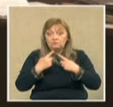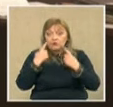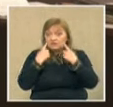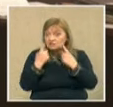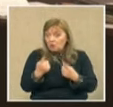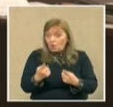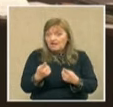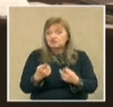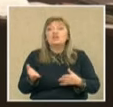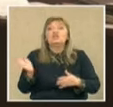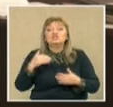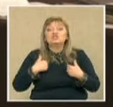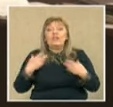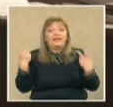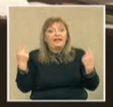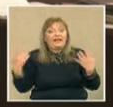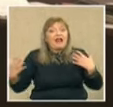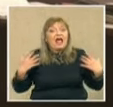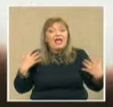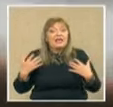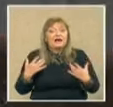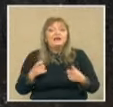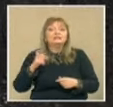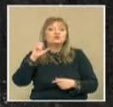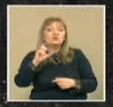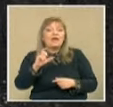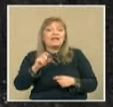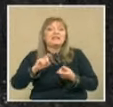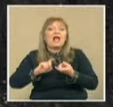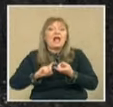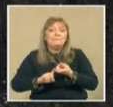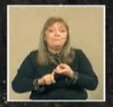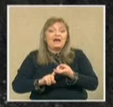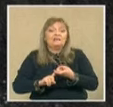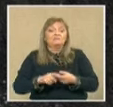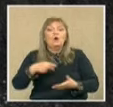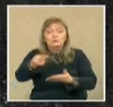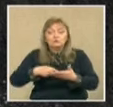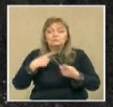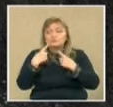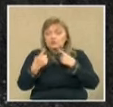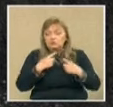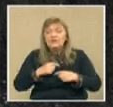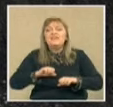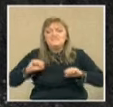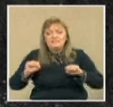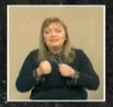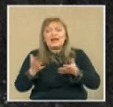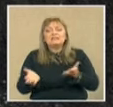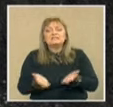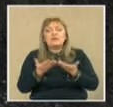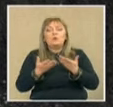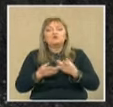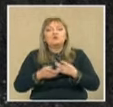че ще играя в представление на Стоян Камбарев. Подписах си договора и моментално започнах репетиция на маса.